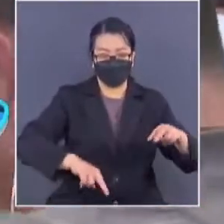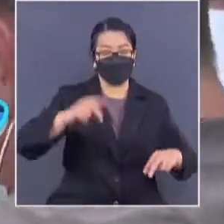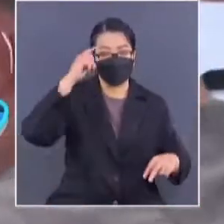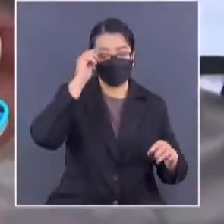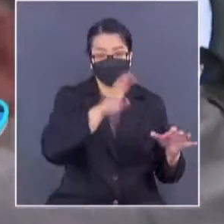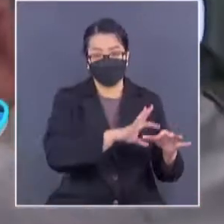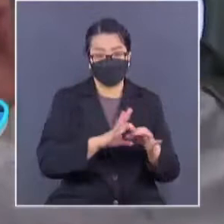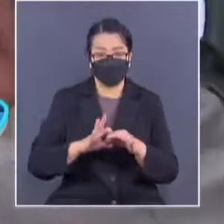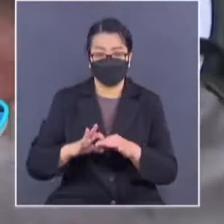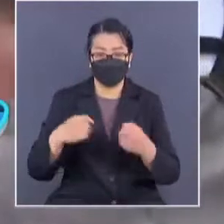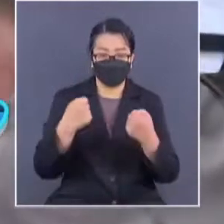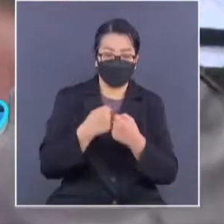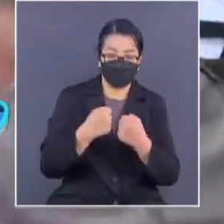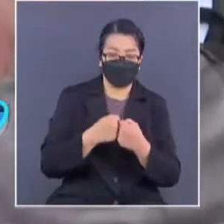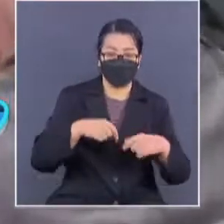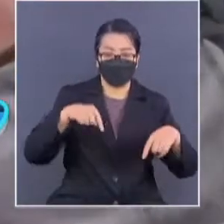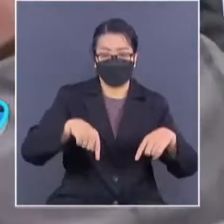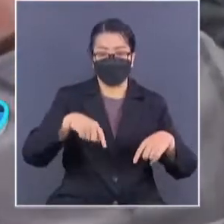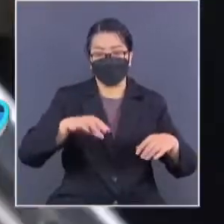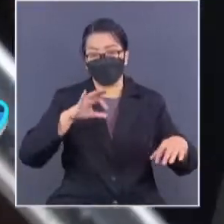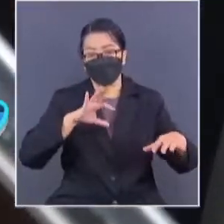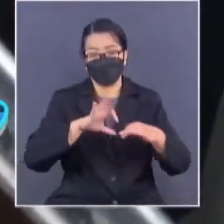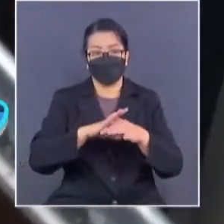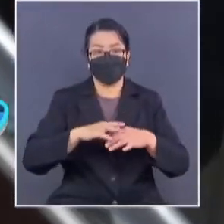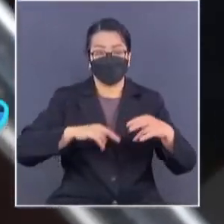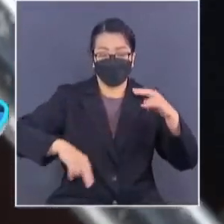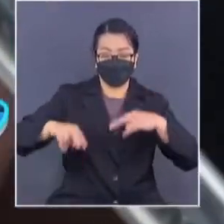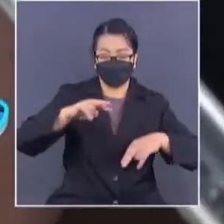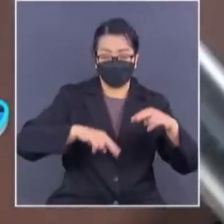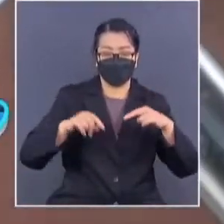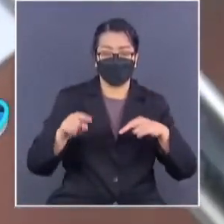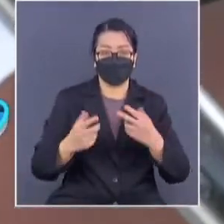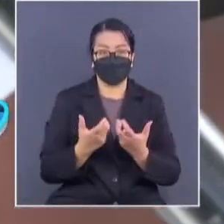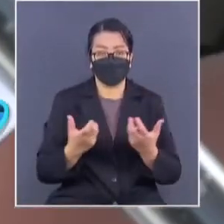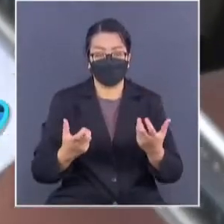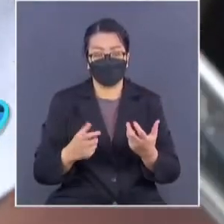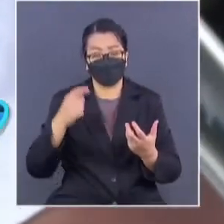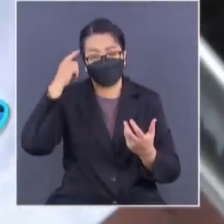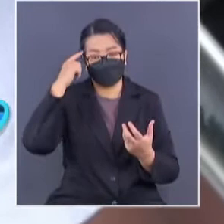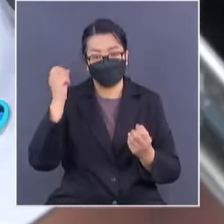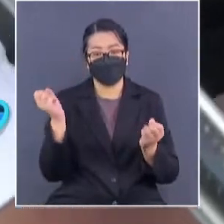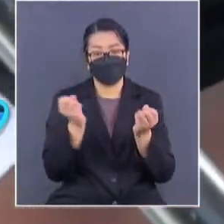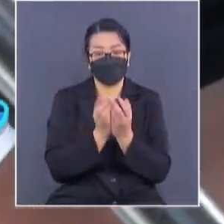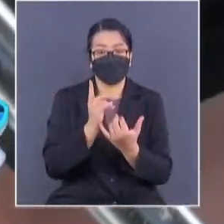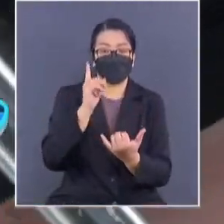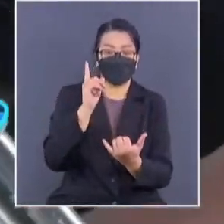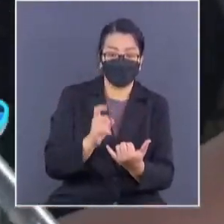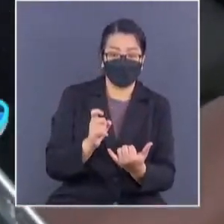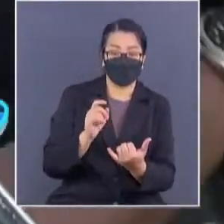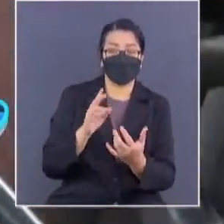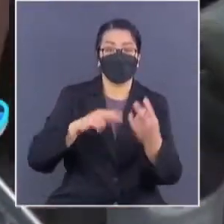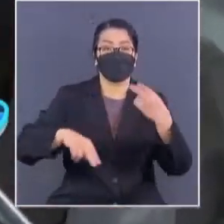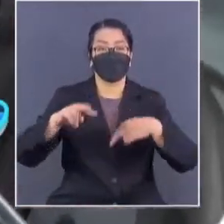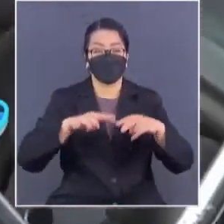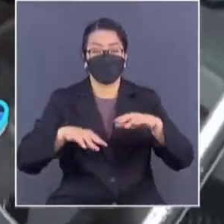ข้องกับการทำร้ายร่างกายนางสาวนิดาพัชรวีรพงศ์หรือว่าคุณแตงโมจนเป็นเหตุทำให้เธอนั้นเสียชีวิตการตรวจส